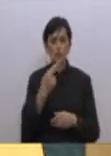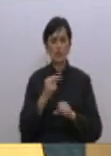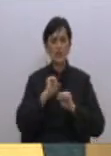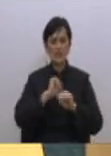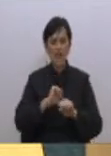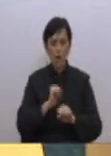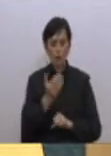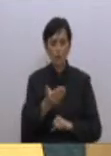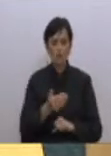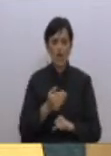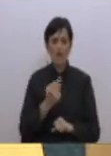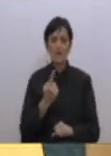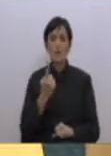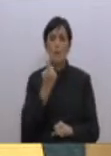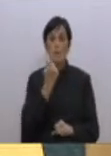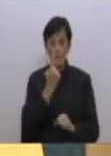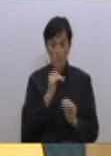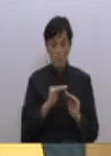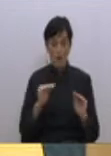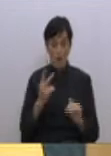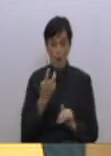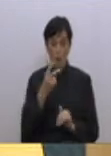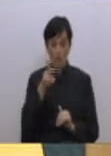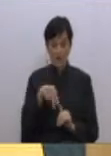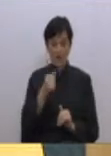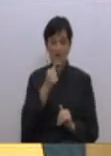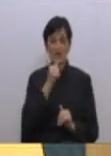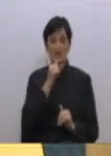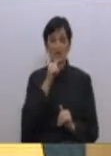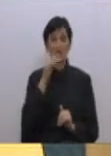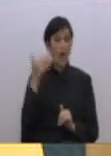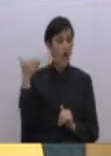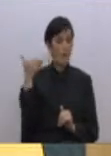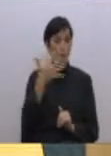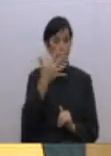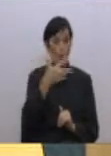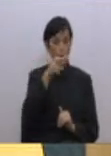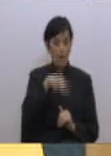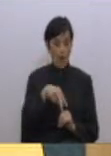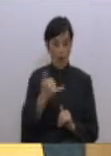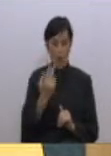dat suele, Marto Baușev s-a iorasilari uhtevat, sunt ramo de nimeni s-a iorasilari